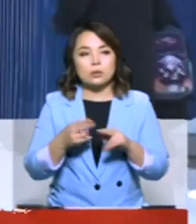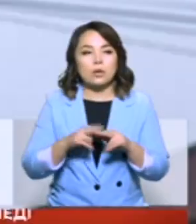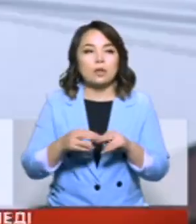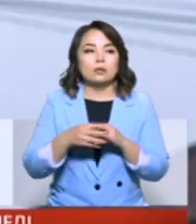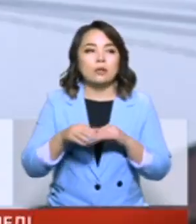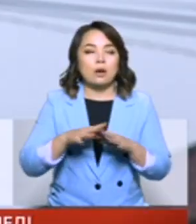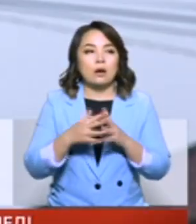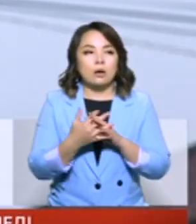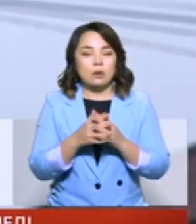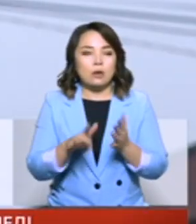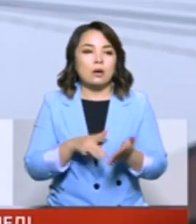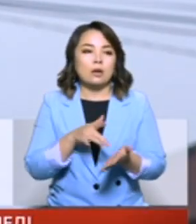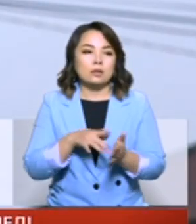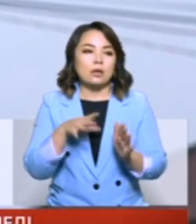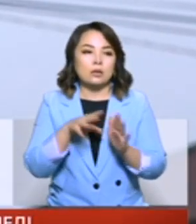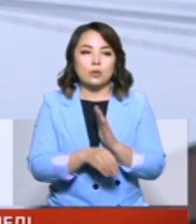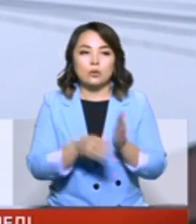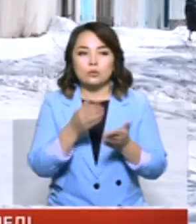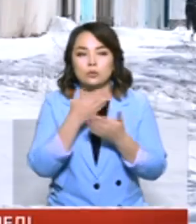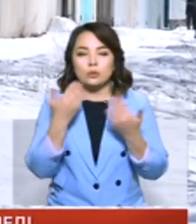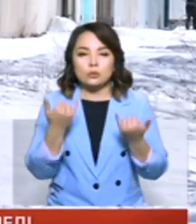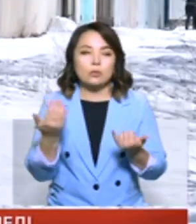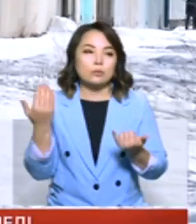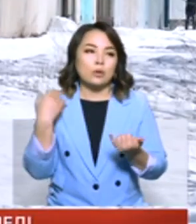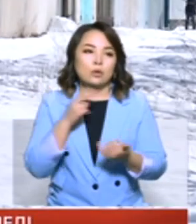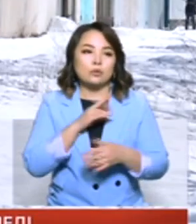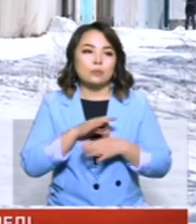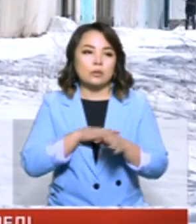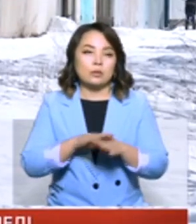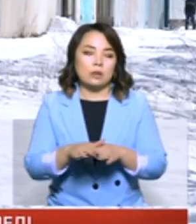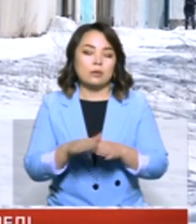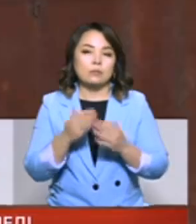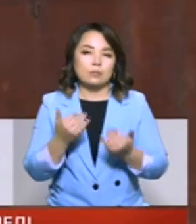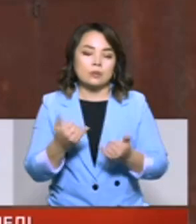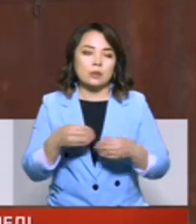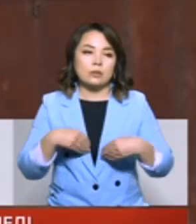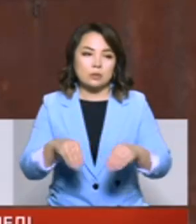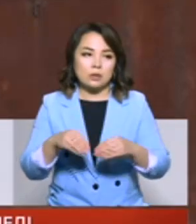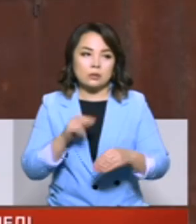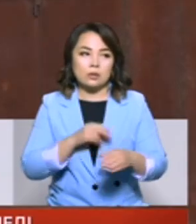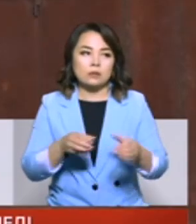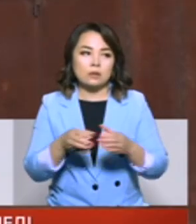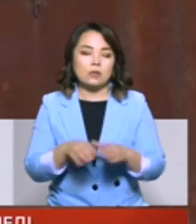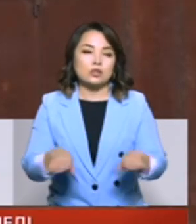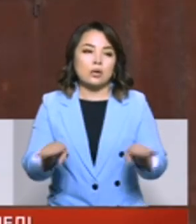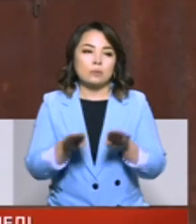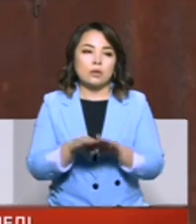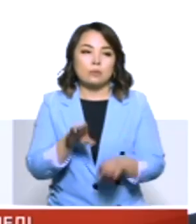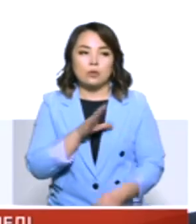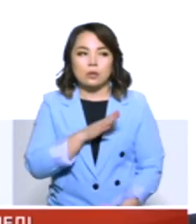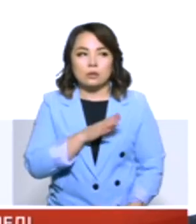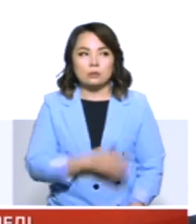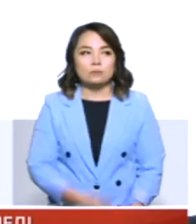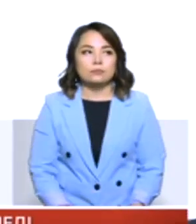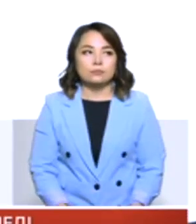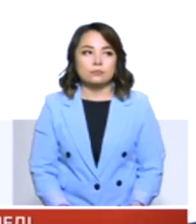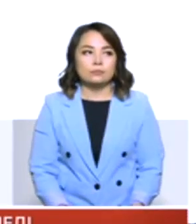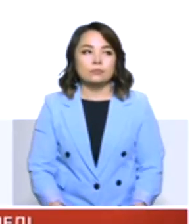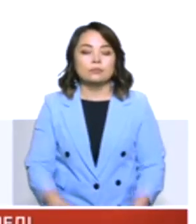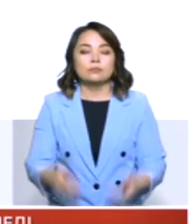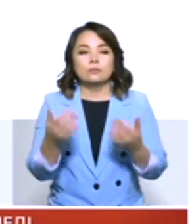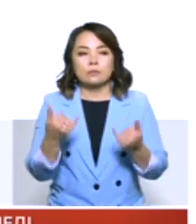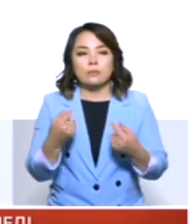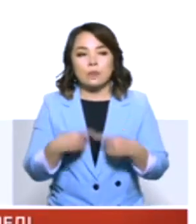аумақ не ауыл, не қалаға енбеген. Оның үстіне бұрын жұмыс істеген бау-бақша серіктестіктері де жабылып тынған. Конституция бойынша